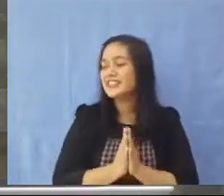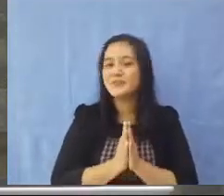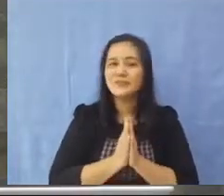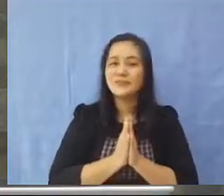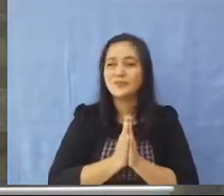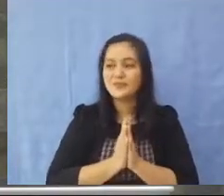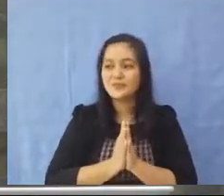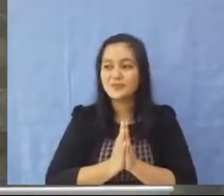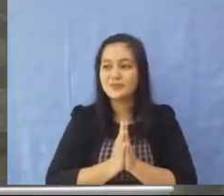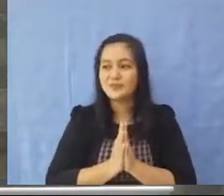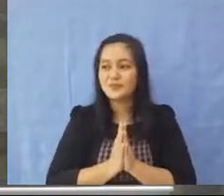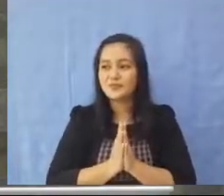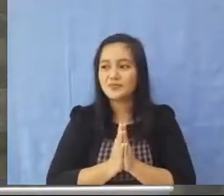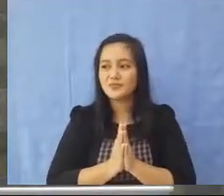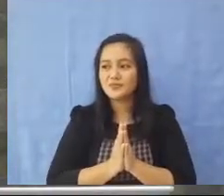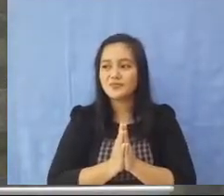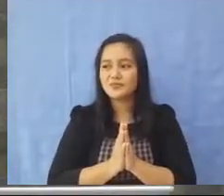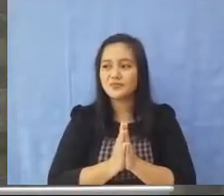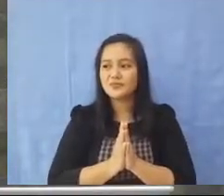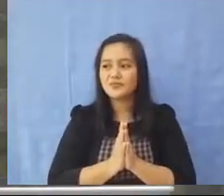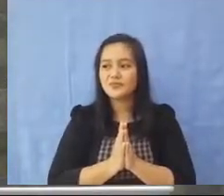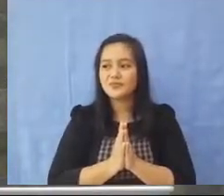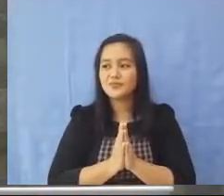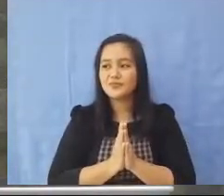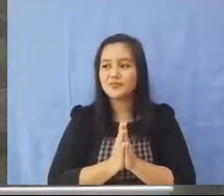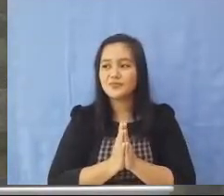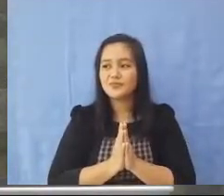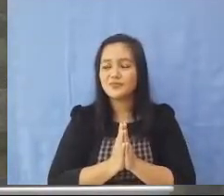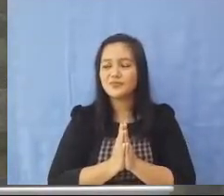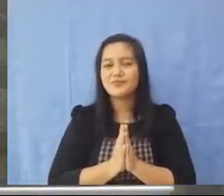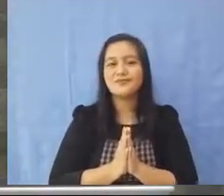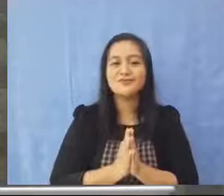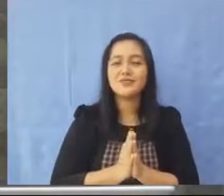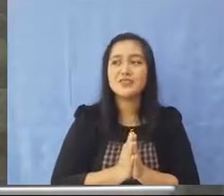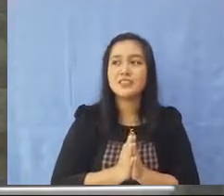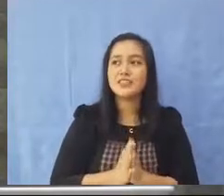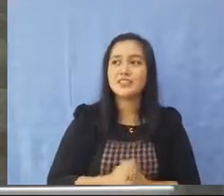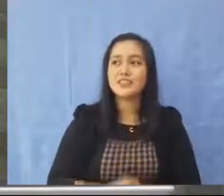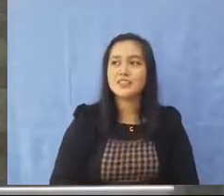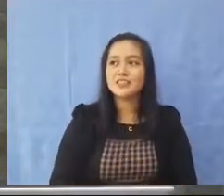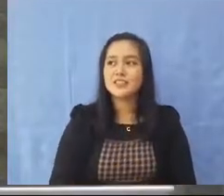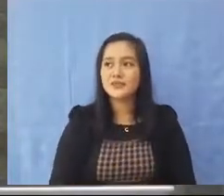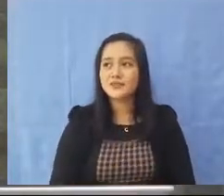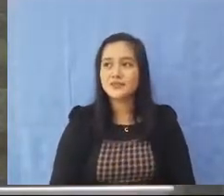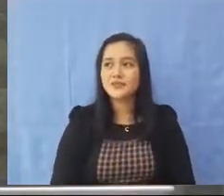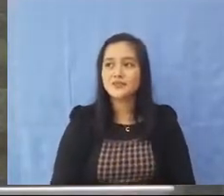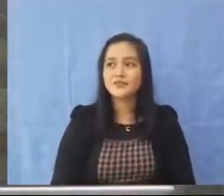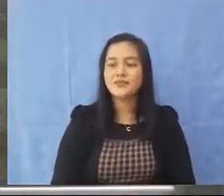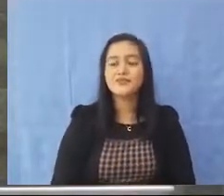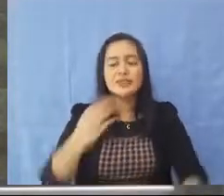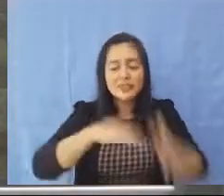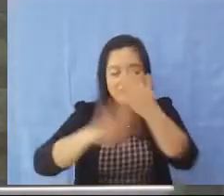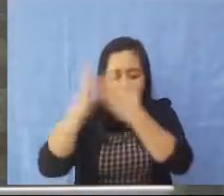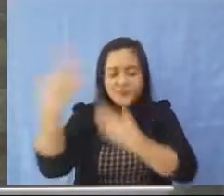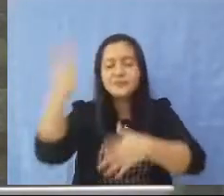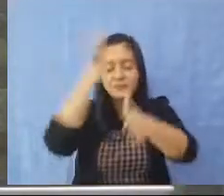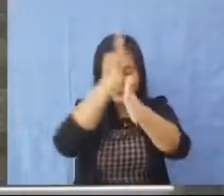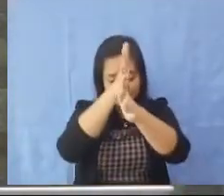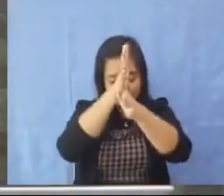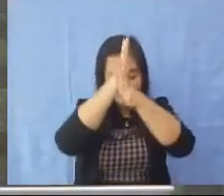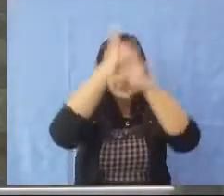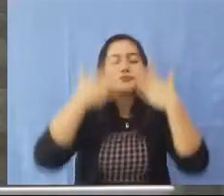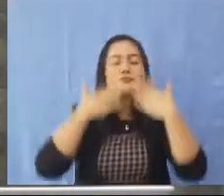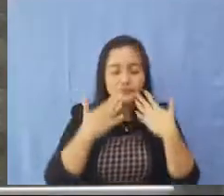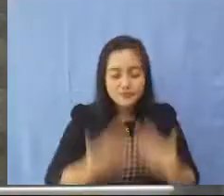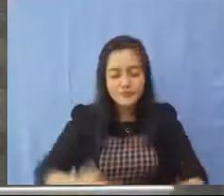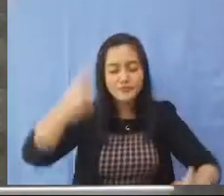Tayo po ay manalangin. And let's thank God for the lesson that we are, for the information that we've learned. Heavenly Father, thank you, O God, for